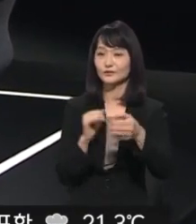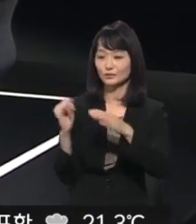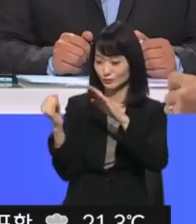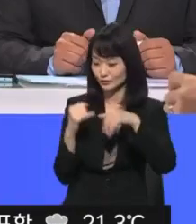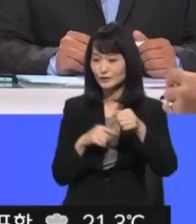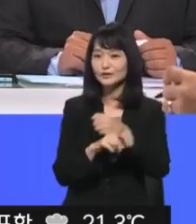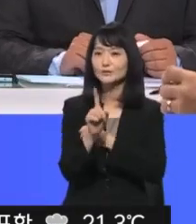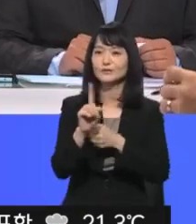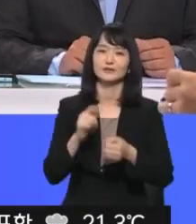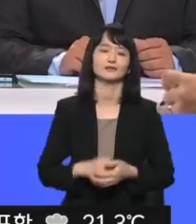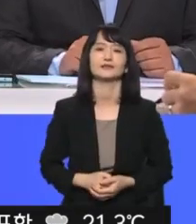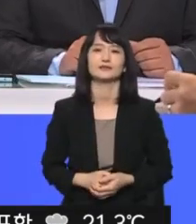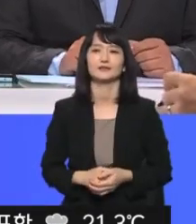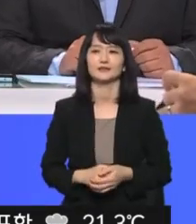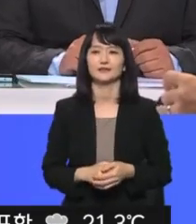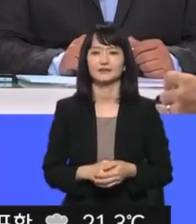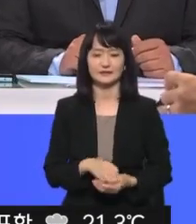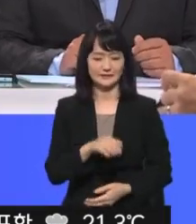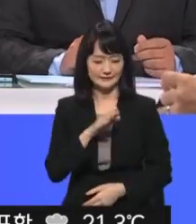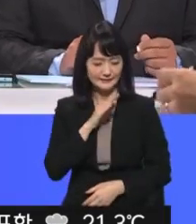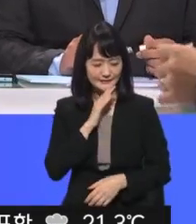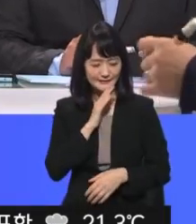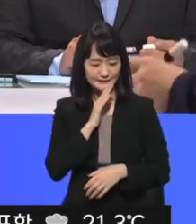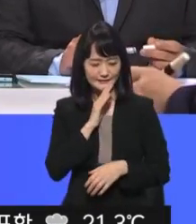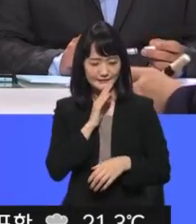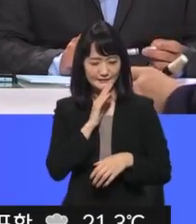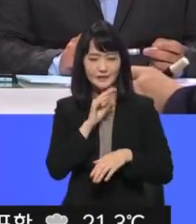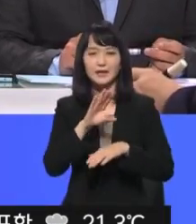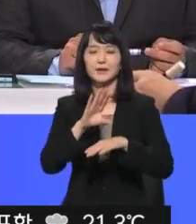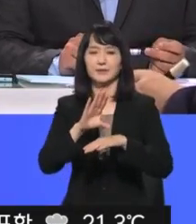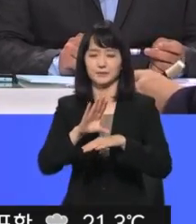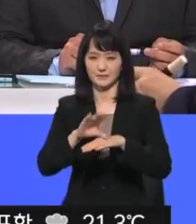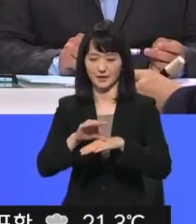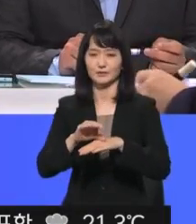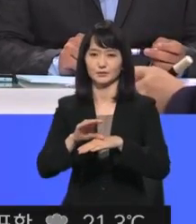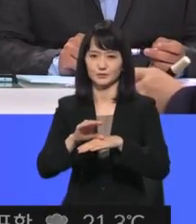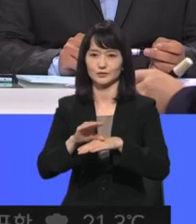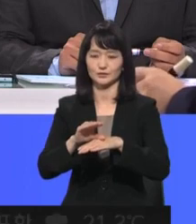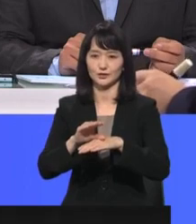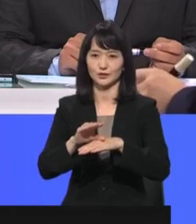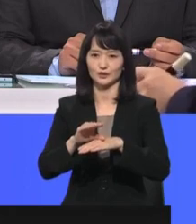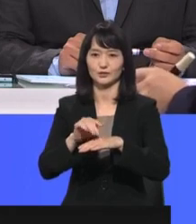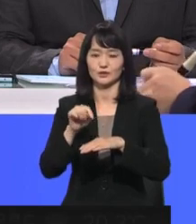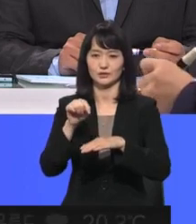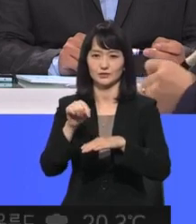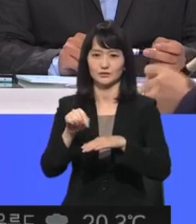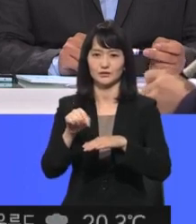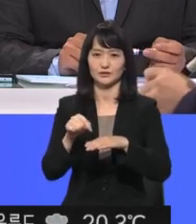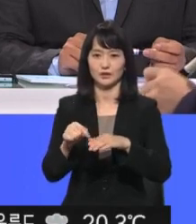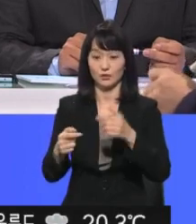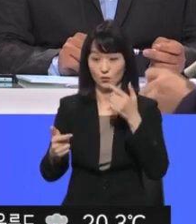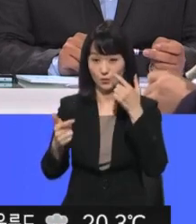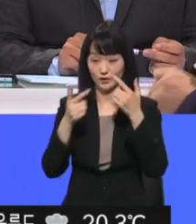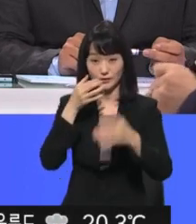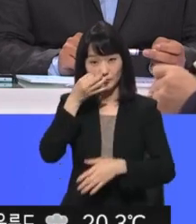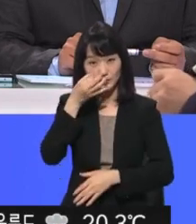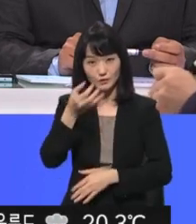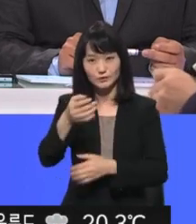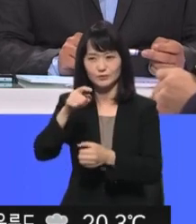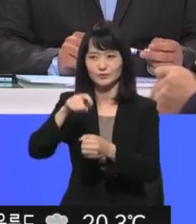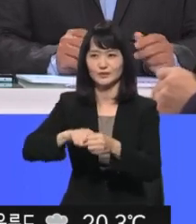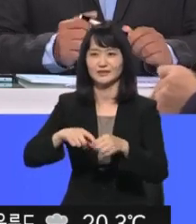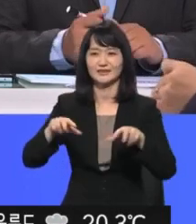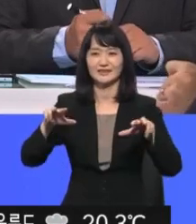주내 라이브를 살리기 위해서 그렇지 이제 저희 애플이라는 협의 안게 3 머리 뒤로 해서 시 스틸러 를 종족 하자 라고 했는데 아직 협의가